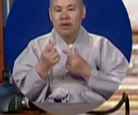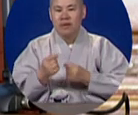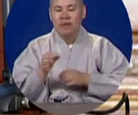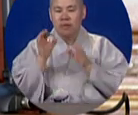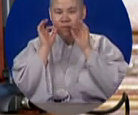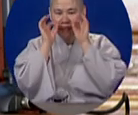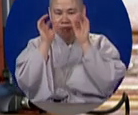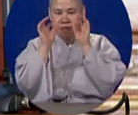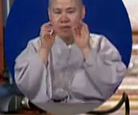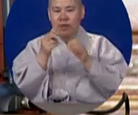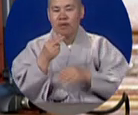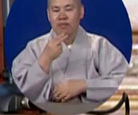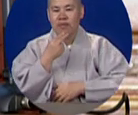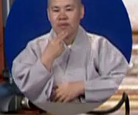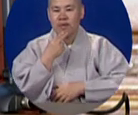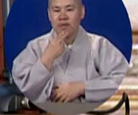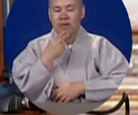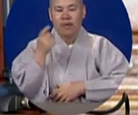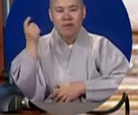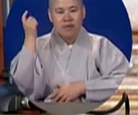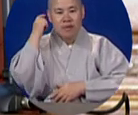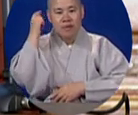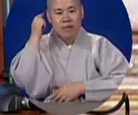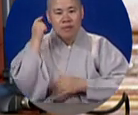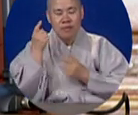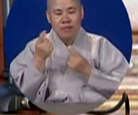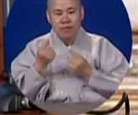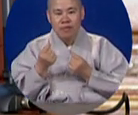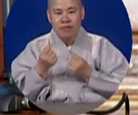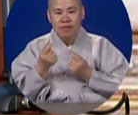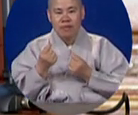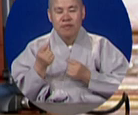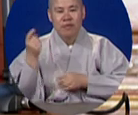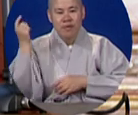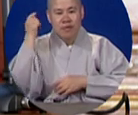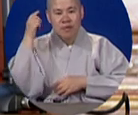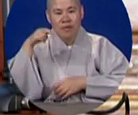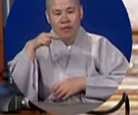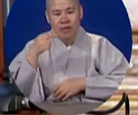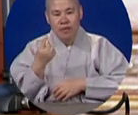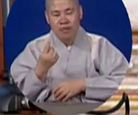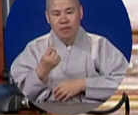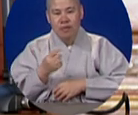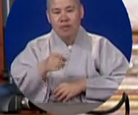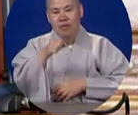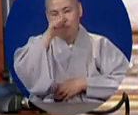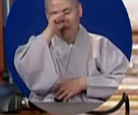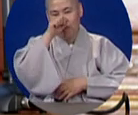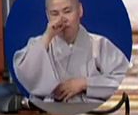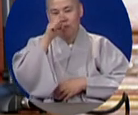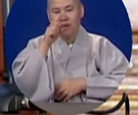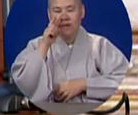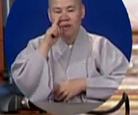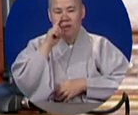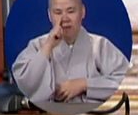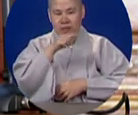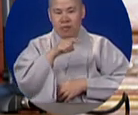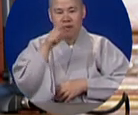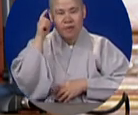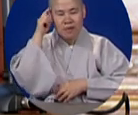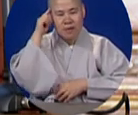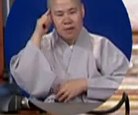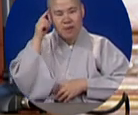것이니라 듣는 것도 똑같아요 듣더라도 좋다는 집착과 나쁘다는